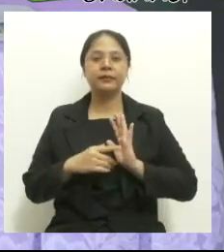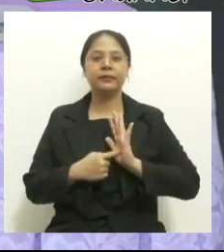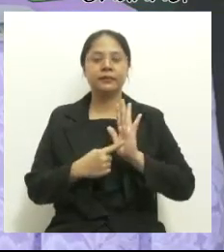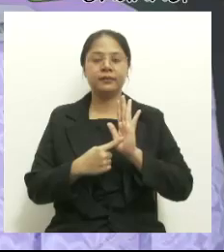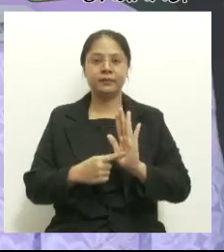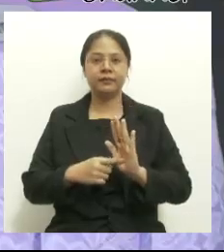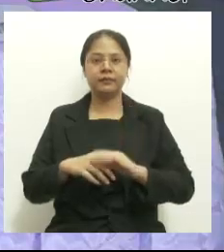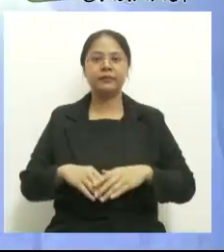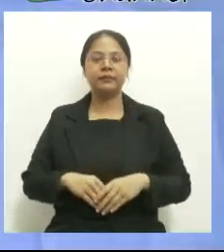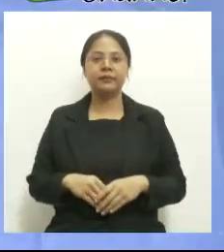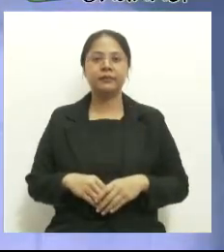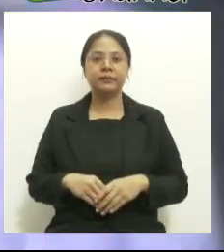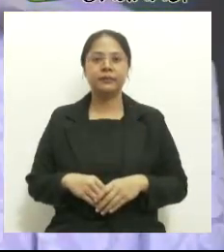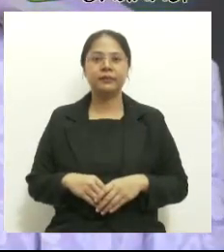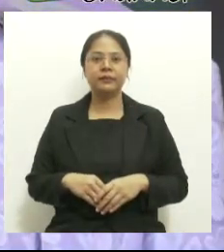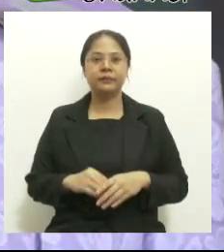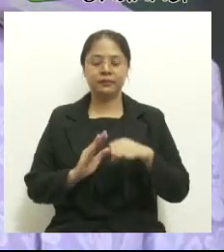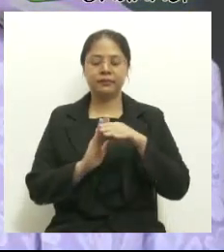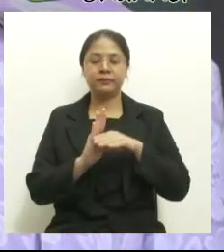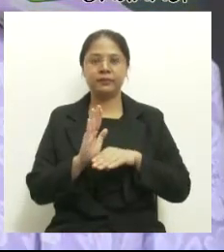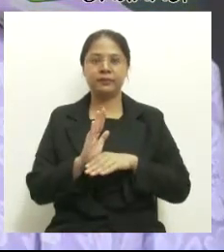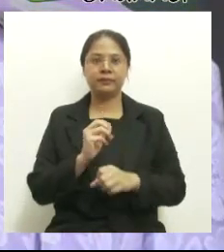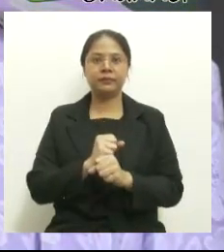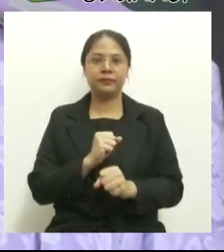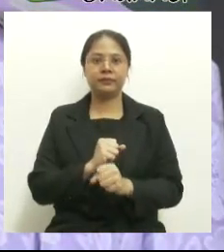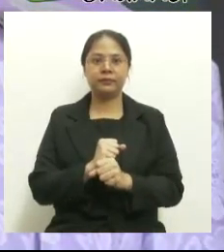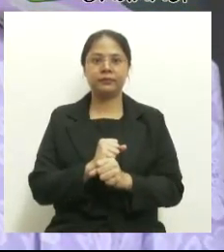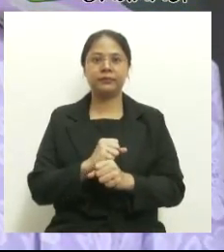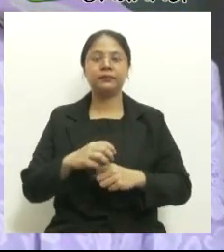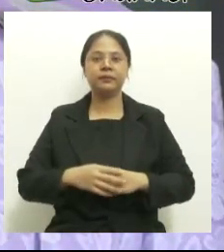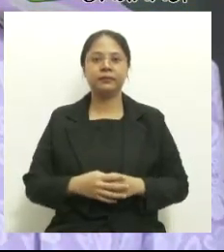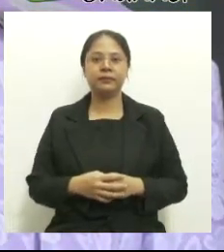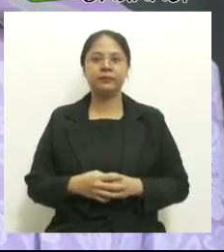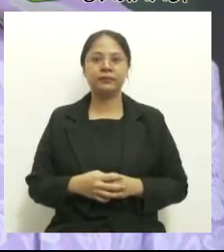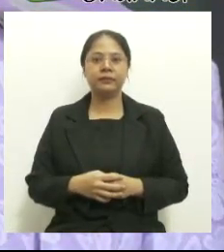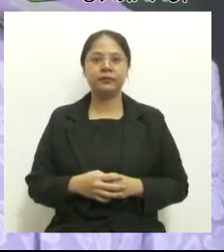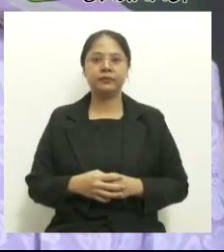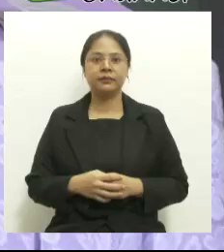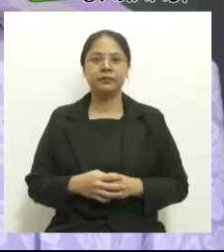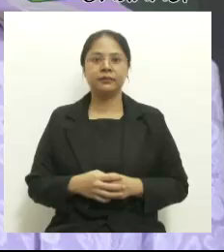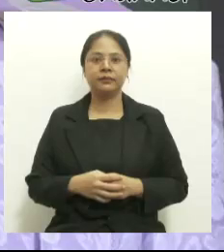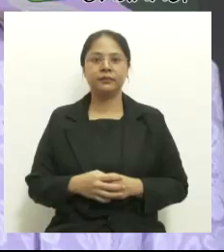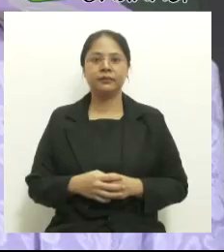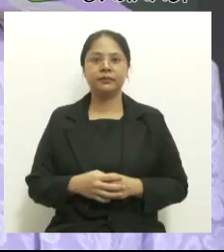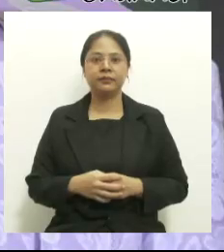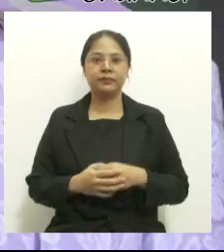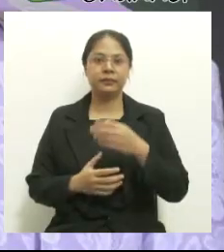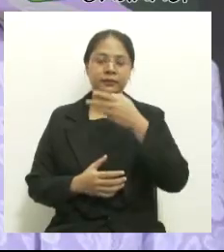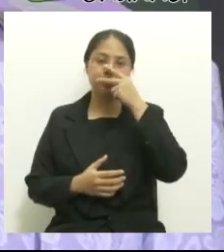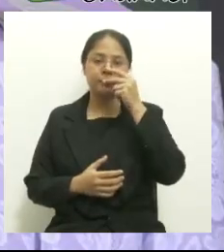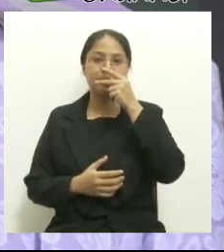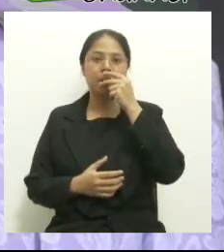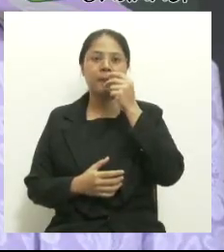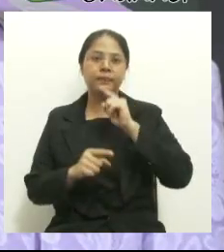มพ์เสน วิธีทำนะคะเริ่มจากการเตรียมพิมพ์เสน100กรัมกาลาบูน100กรัมเมนท